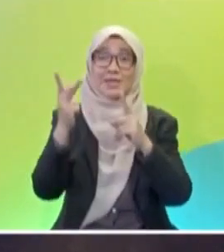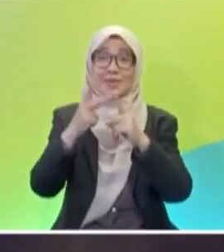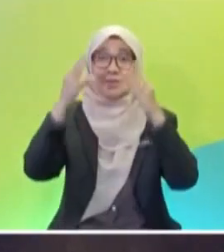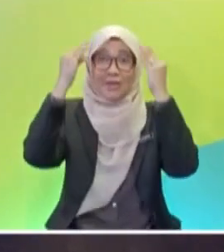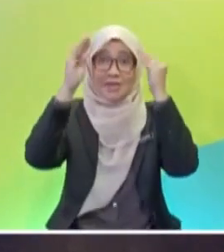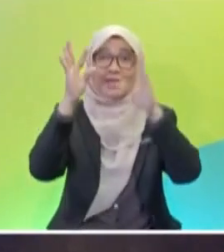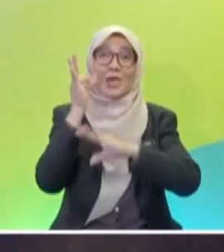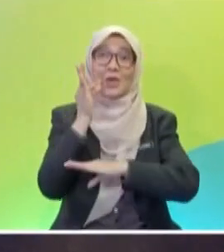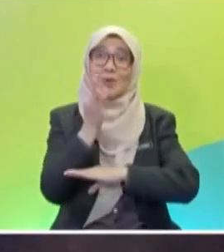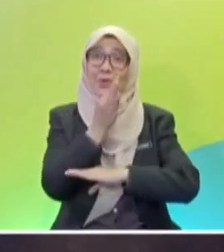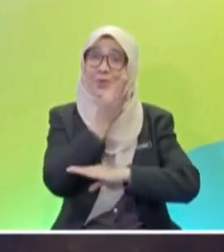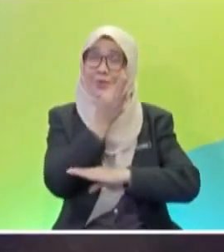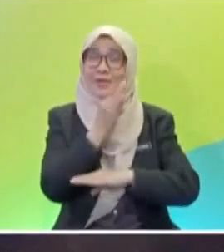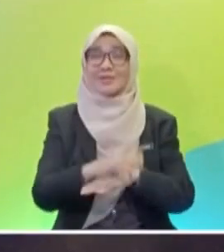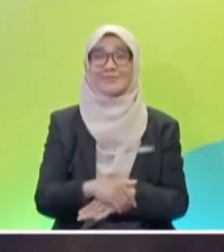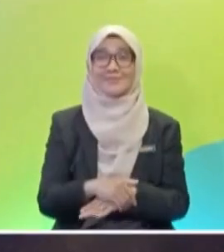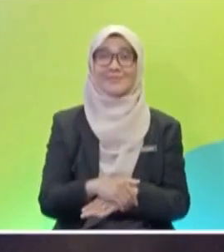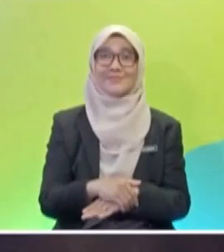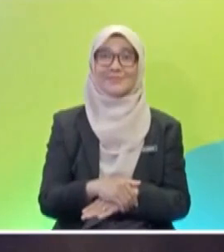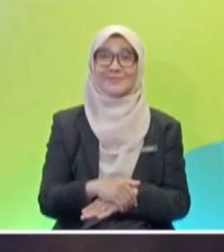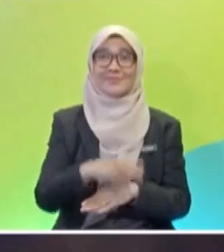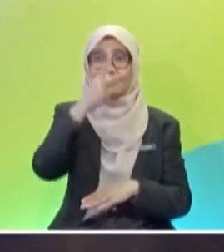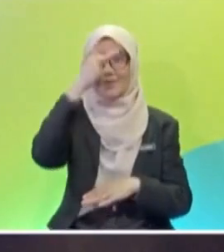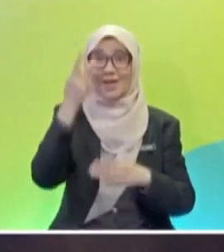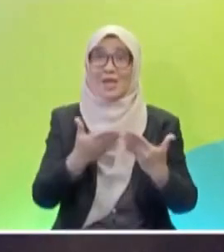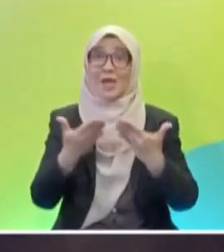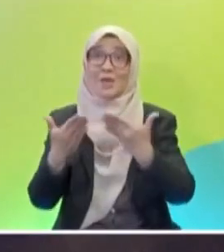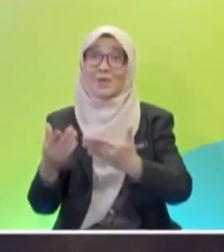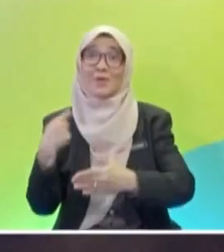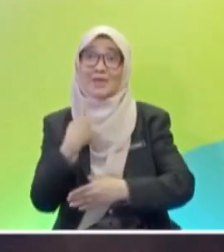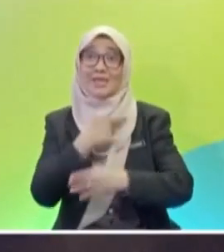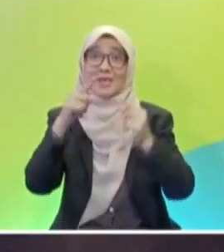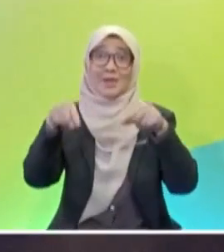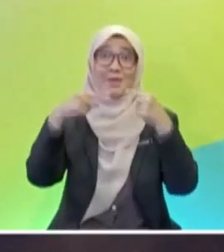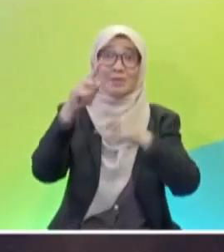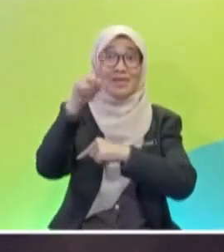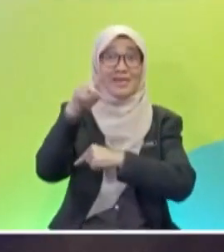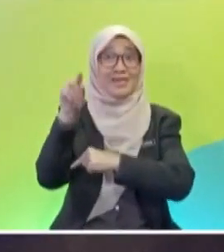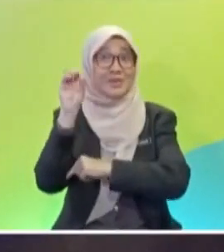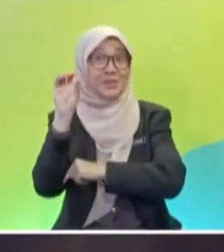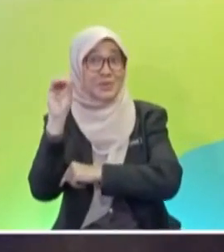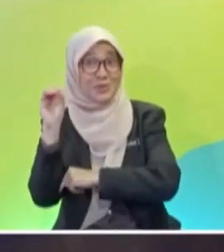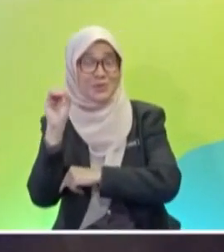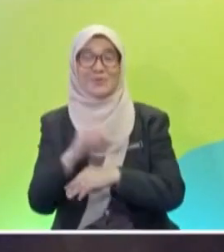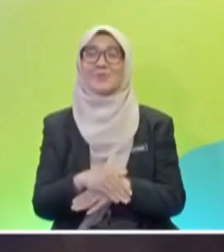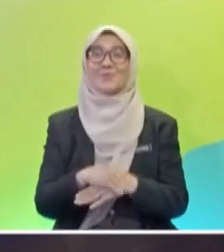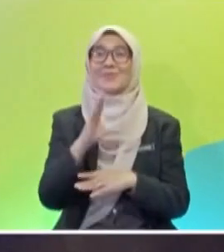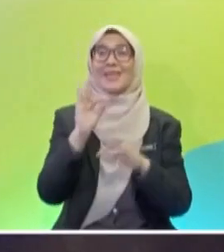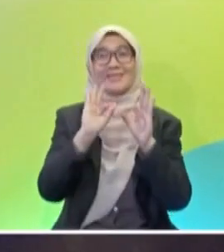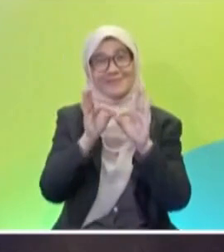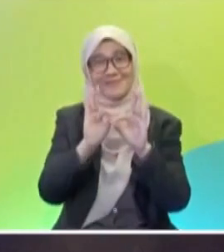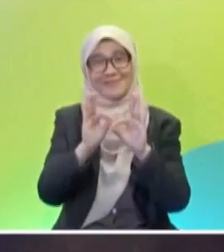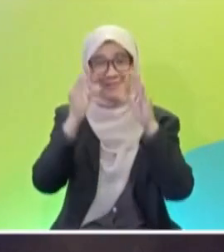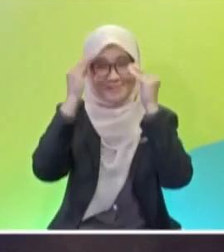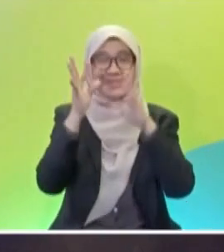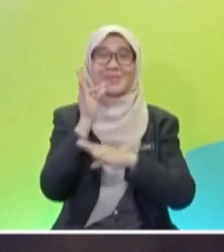Ibu keren yang membawa kita ke Zoo hari ini ya bahasa isyarat